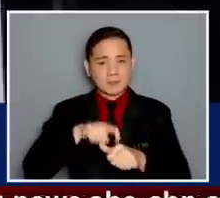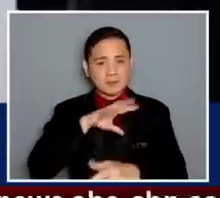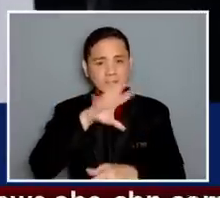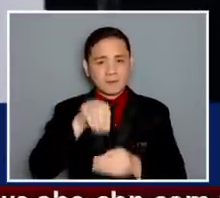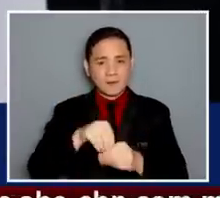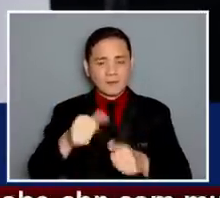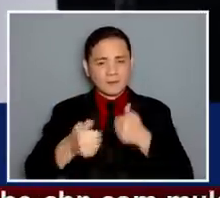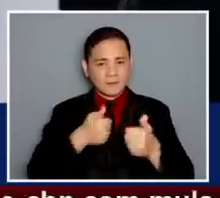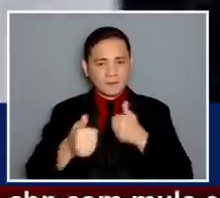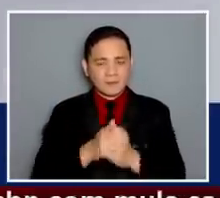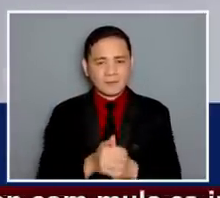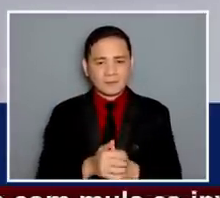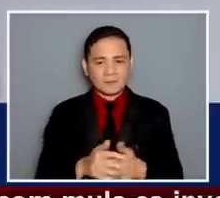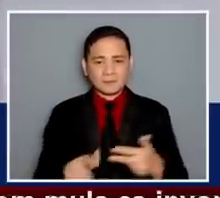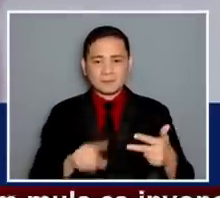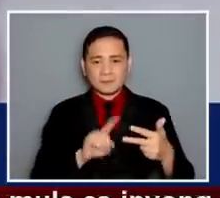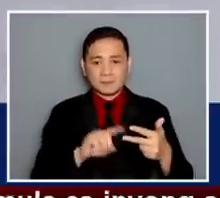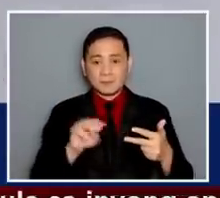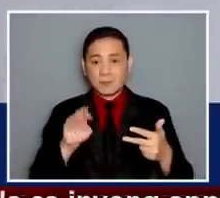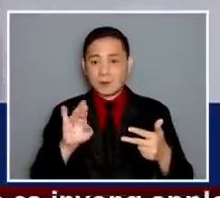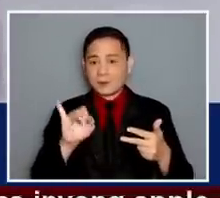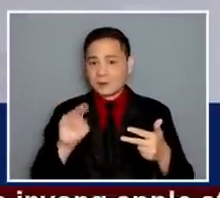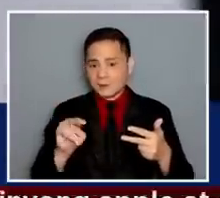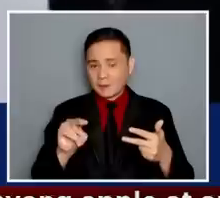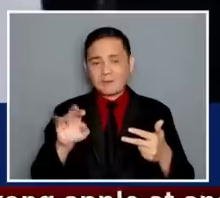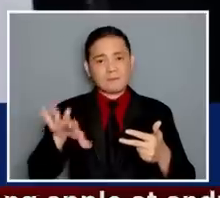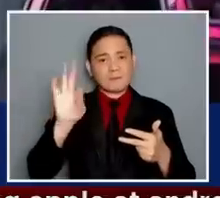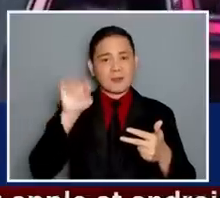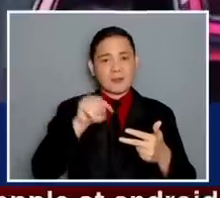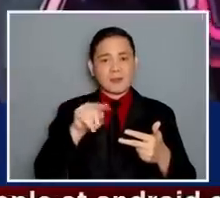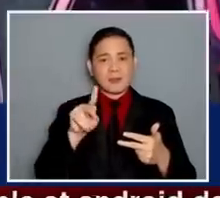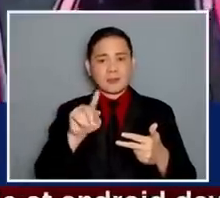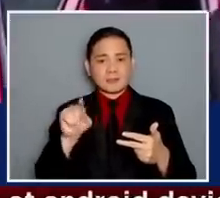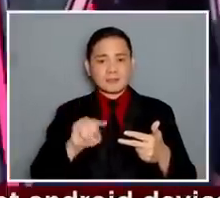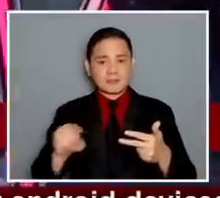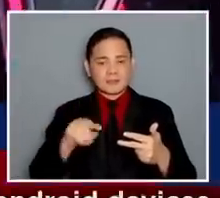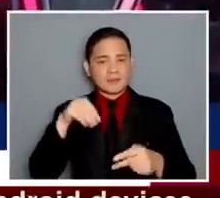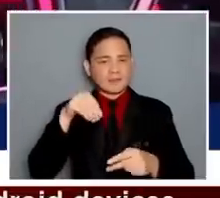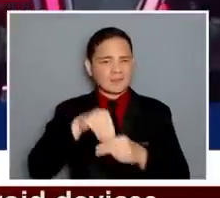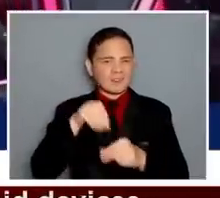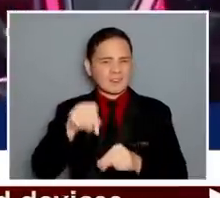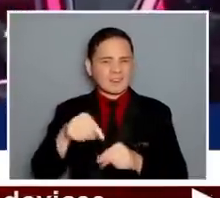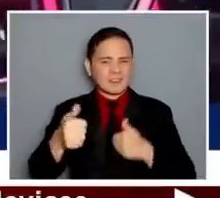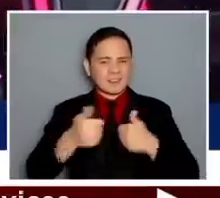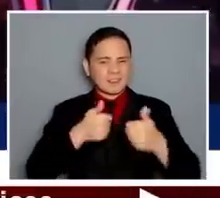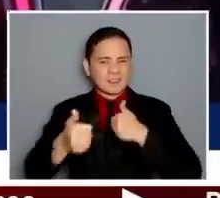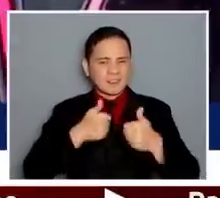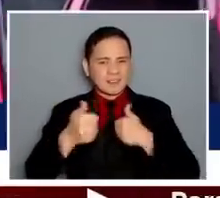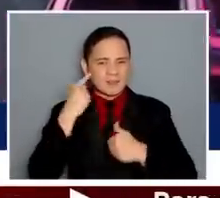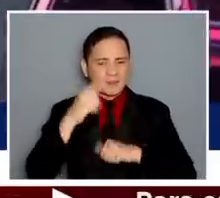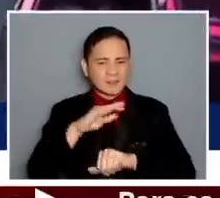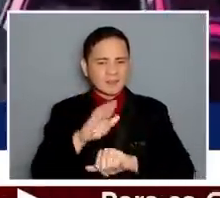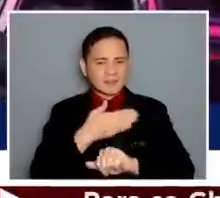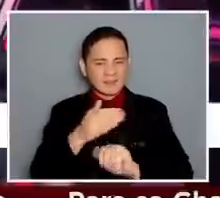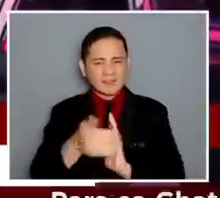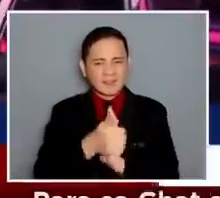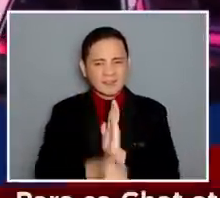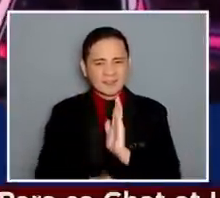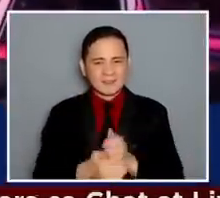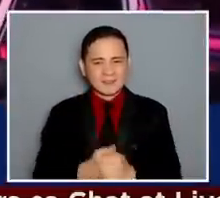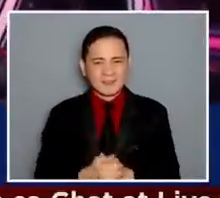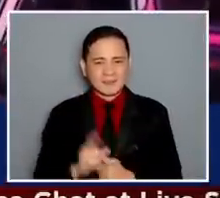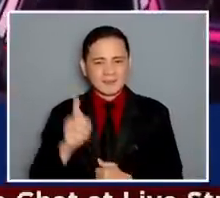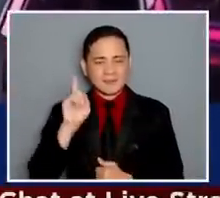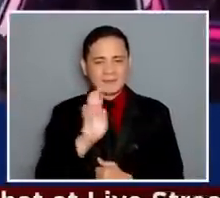Martin sa nagdiskubre noon kay Casey sa isang talent search. Parang 10 years ago, coach siya sa sinalihan